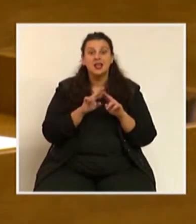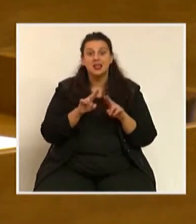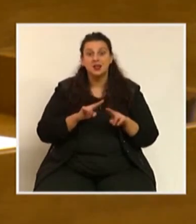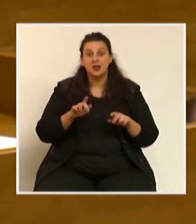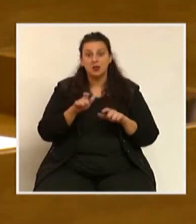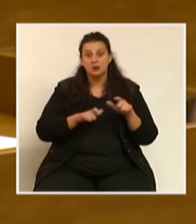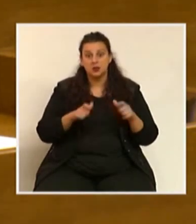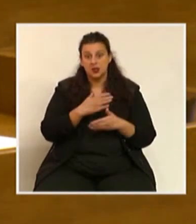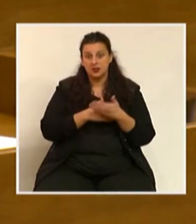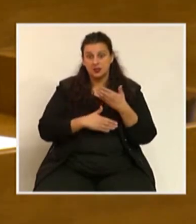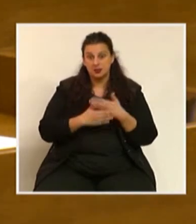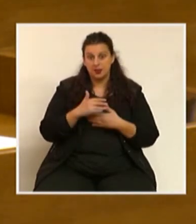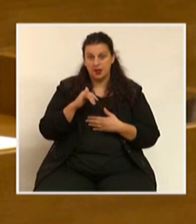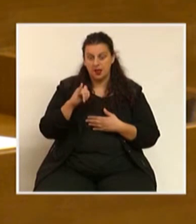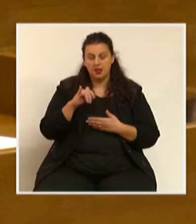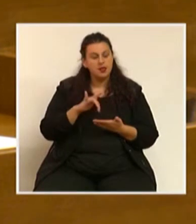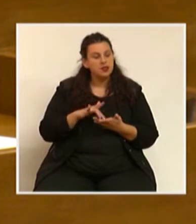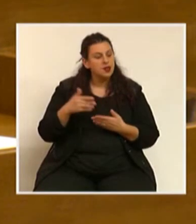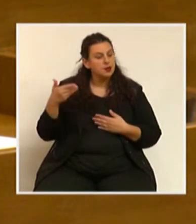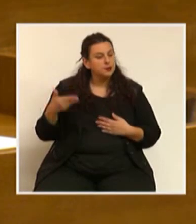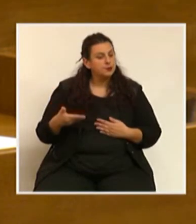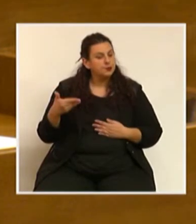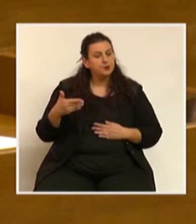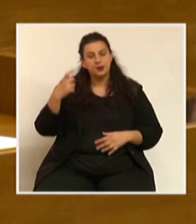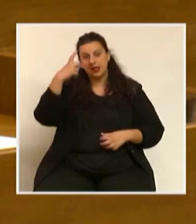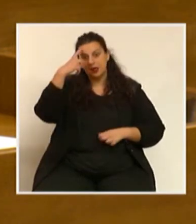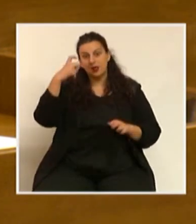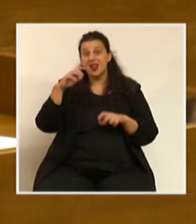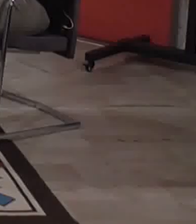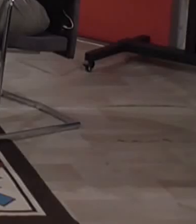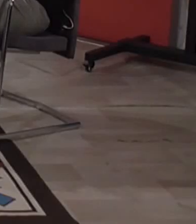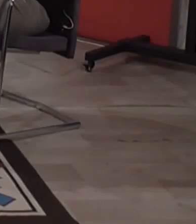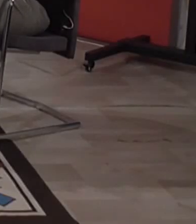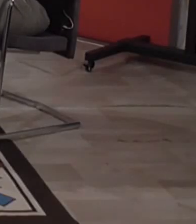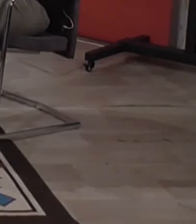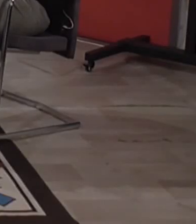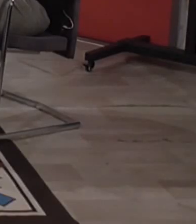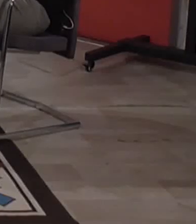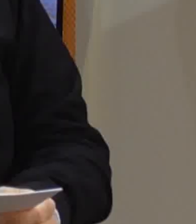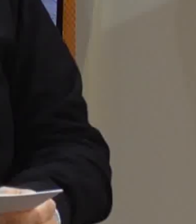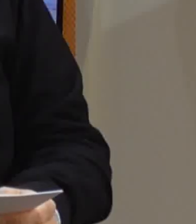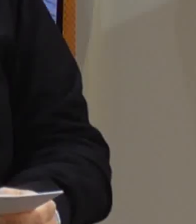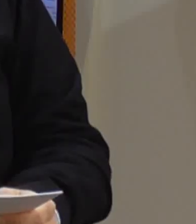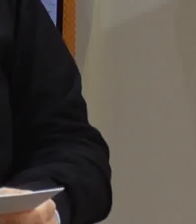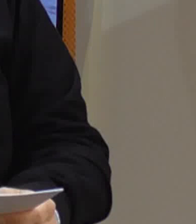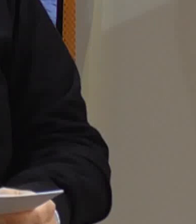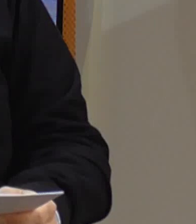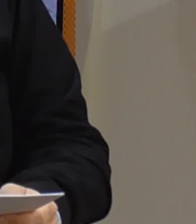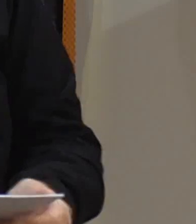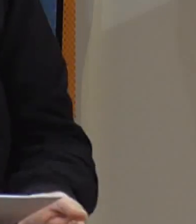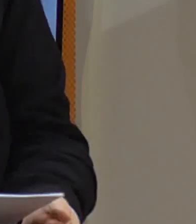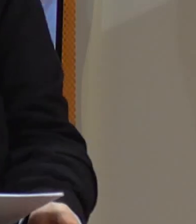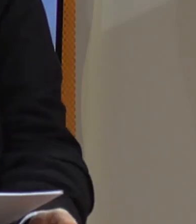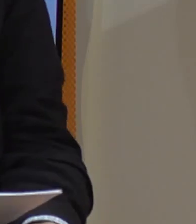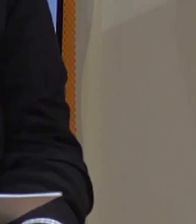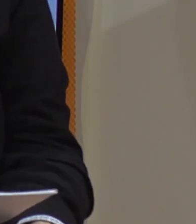Corts Valencianes i jo, bueno, pues don la benvinguda i celebrem, no, la seva, no només